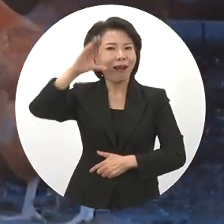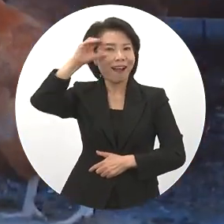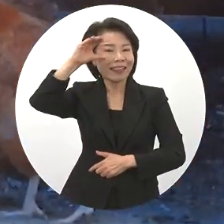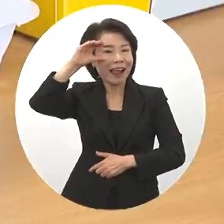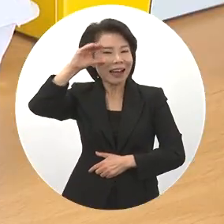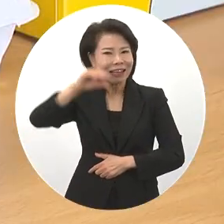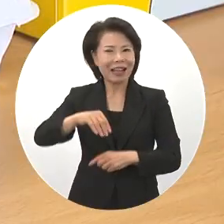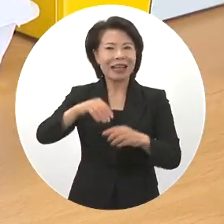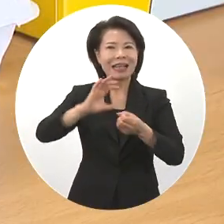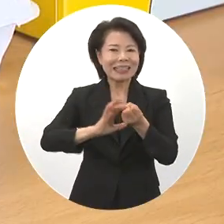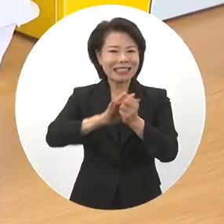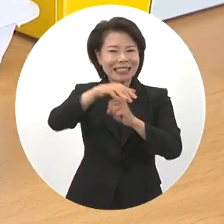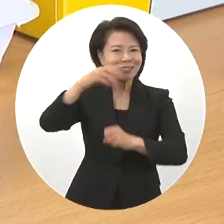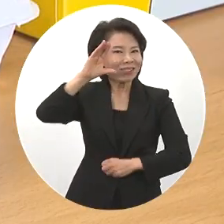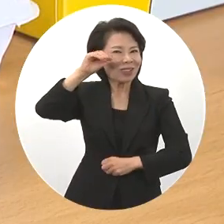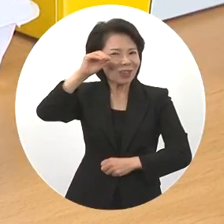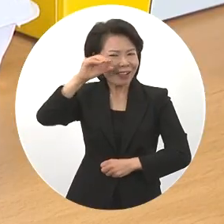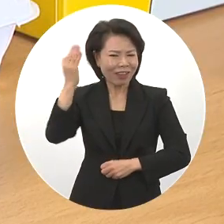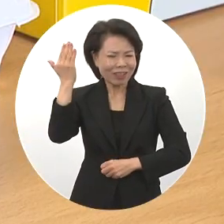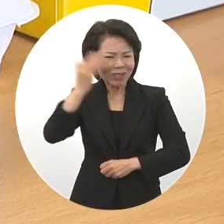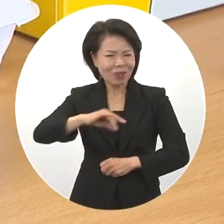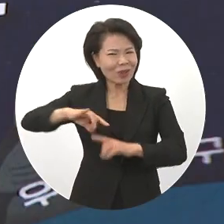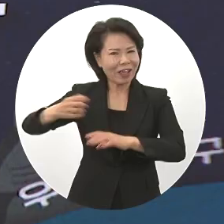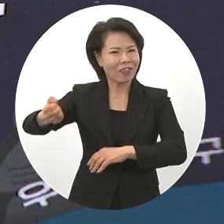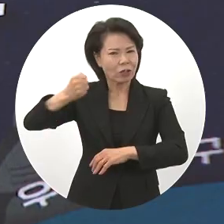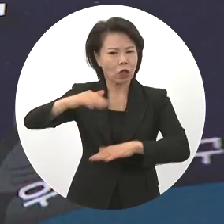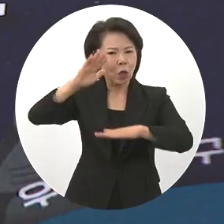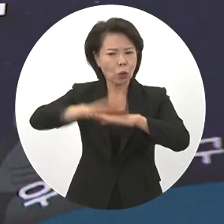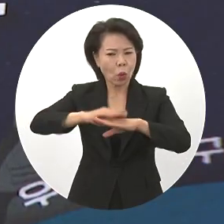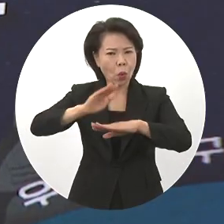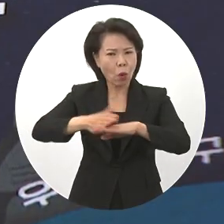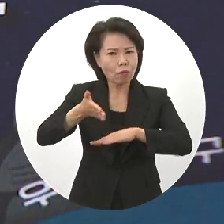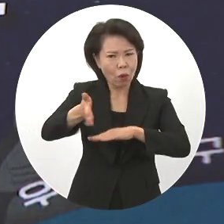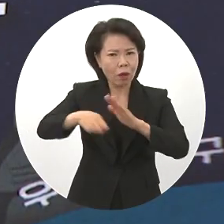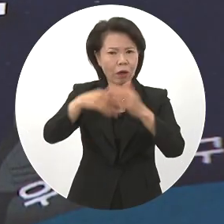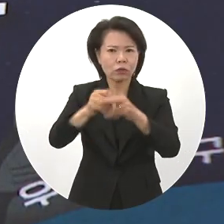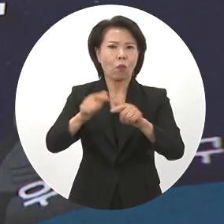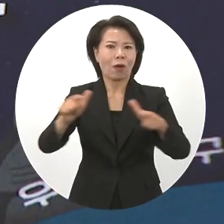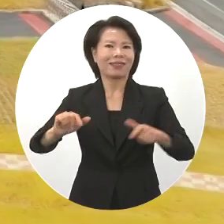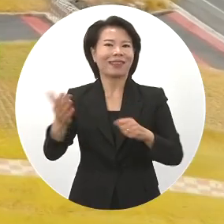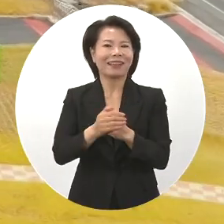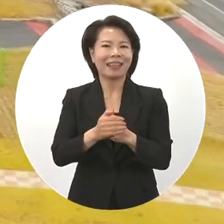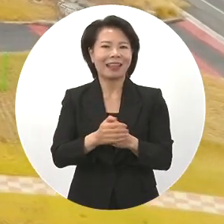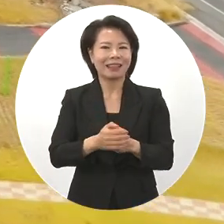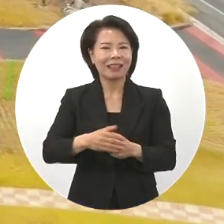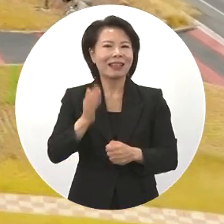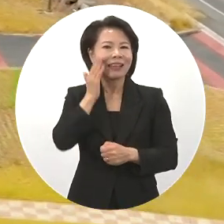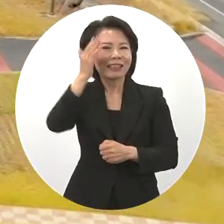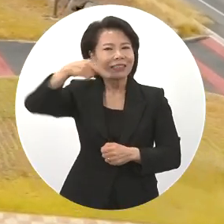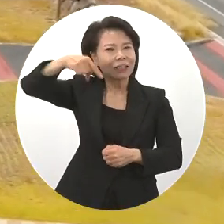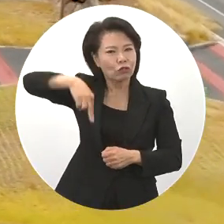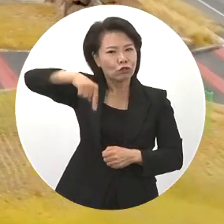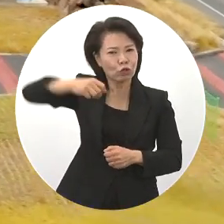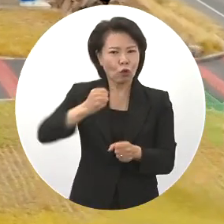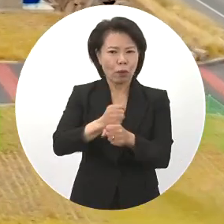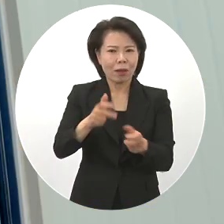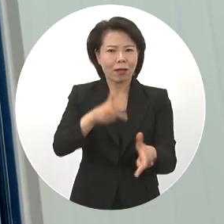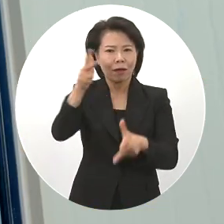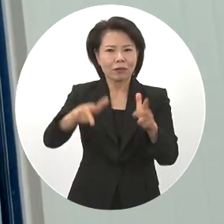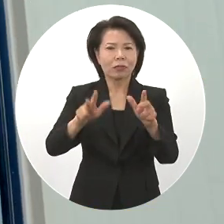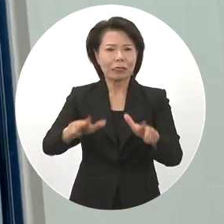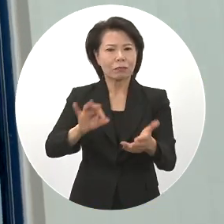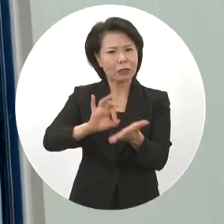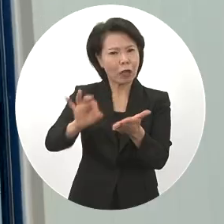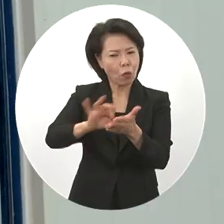달걀, 지구란 출시로 청정에너지 활용이 농업 분야까지 확대되었는데요. 그린수소 생산시설도